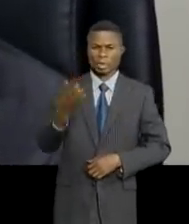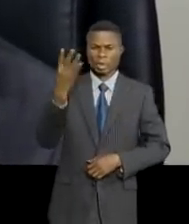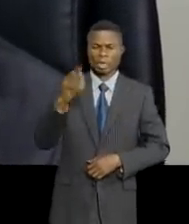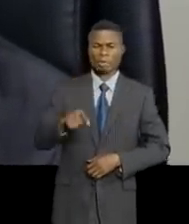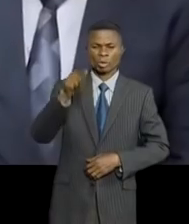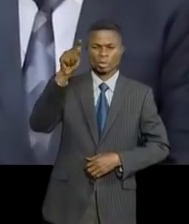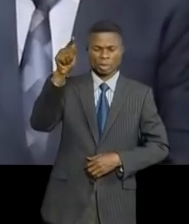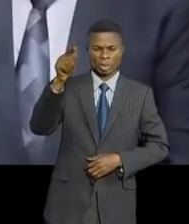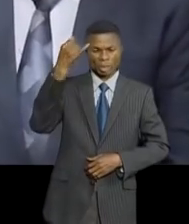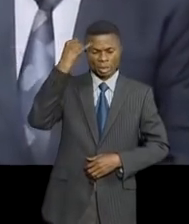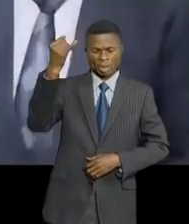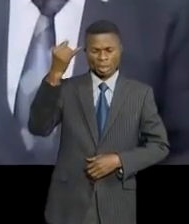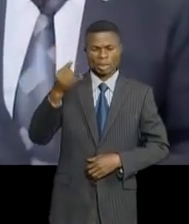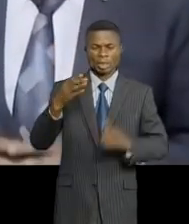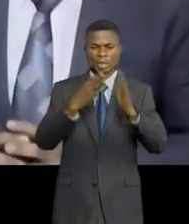millions d'unités, soit